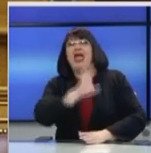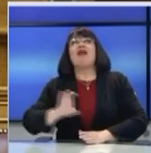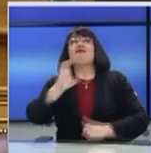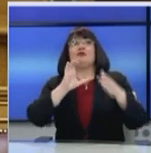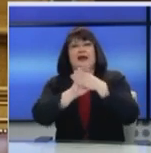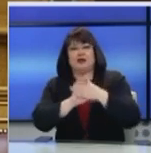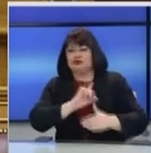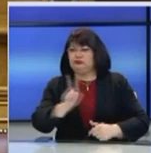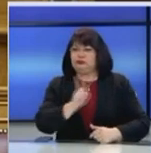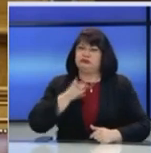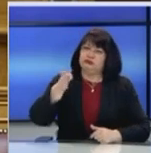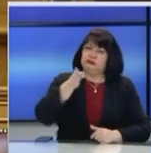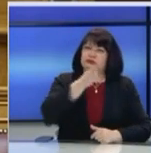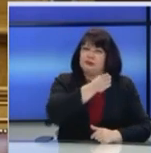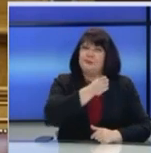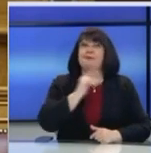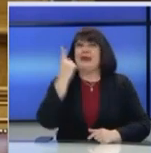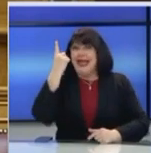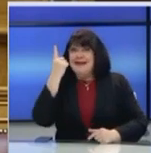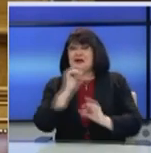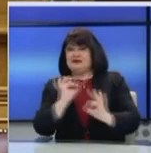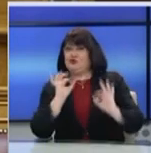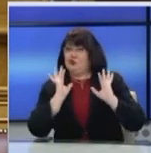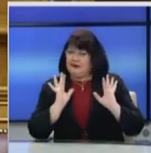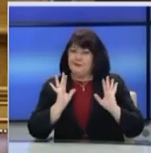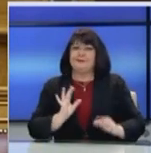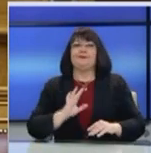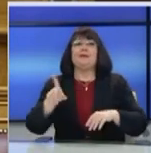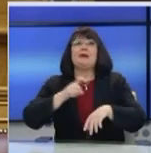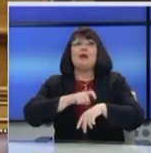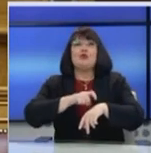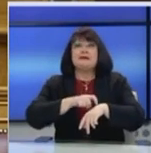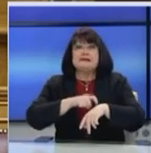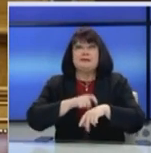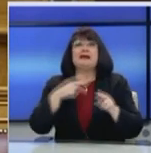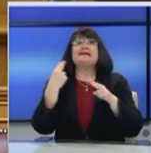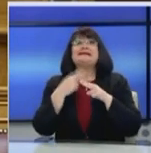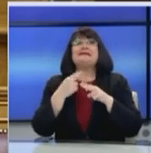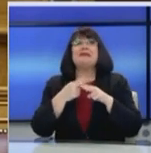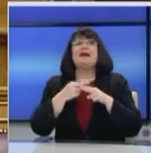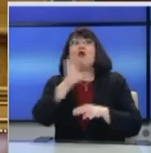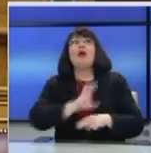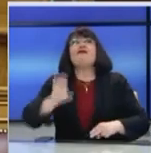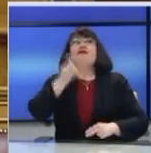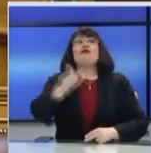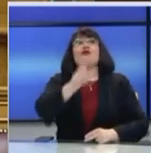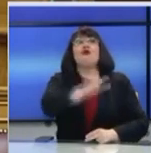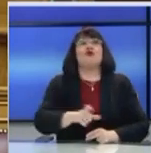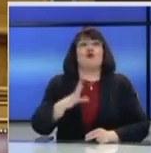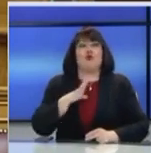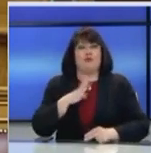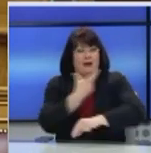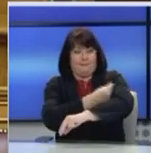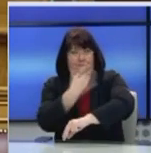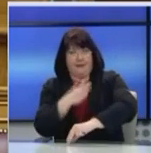της Ευρωπαϊκής Ένωσης, αλλά ένα είναι βέβαιο, ότι από τη στιγμή που θα έχουμε ένα σημαντικό αριθμό Ευρωπαίων συμπολιτών μας οι οποίοι θα